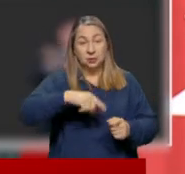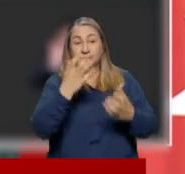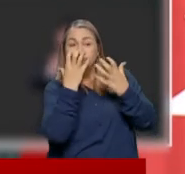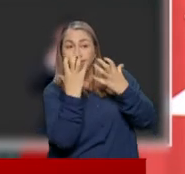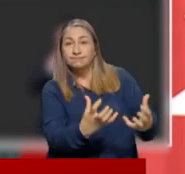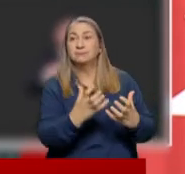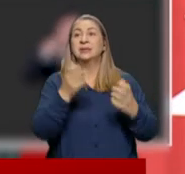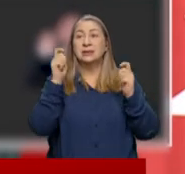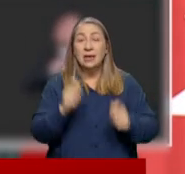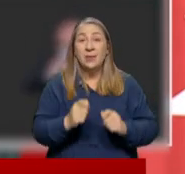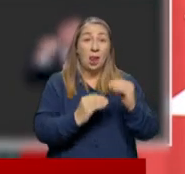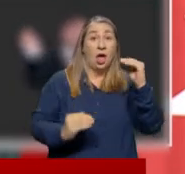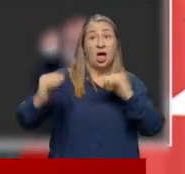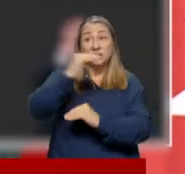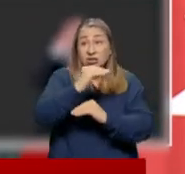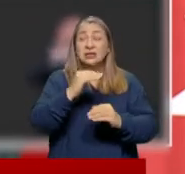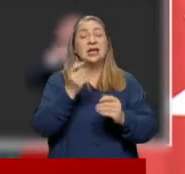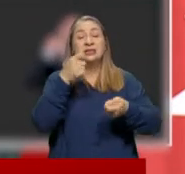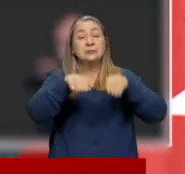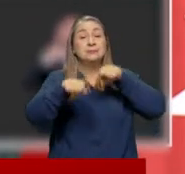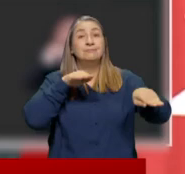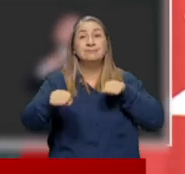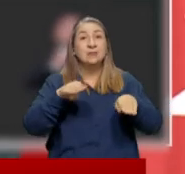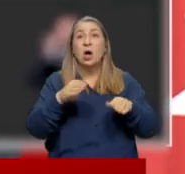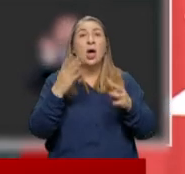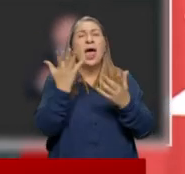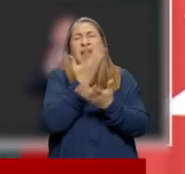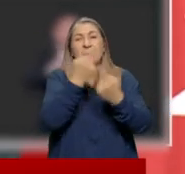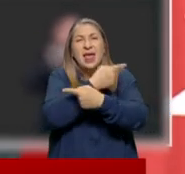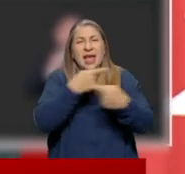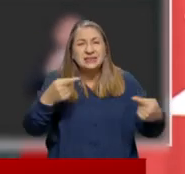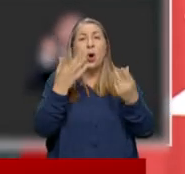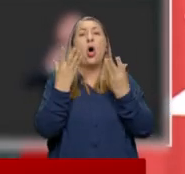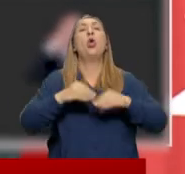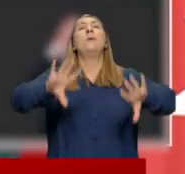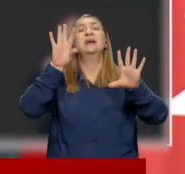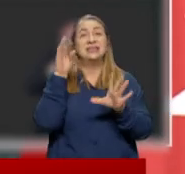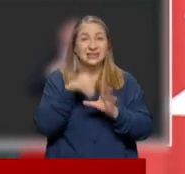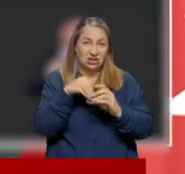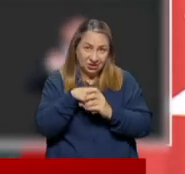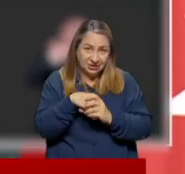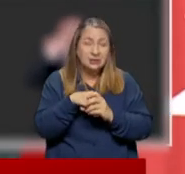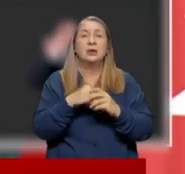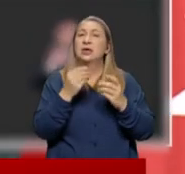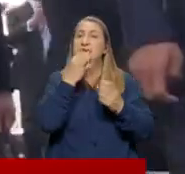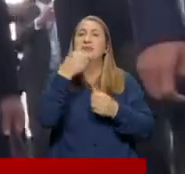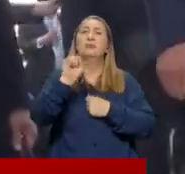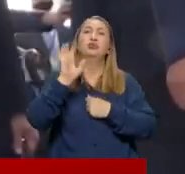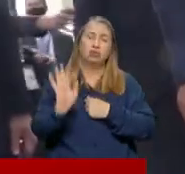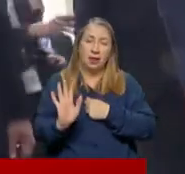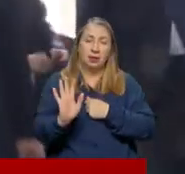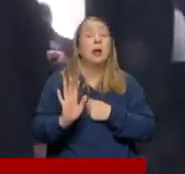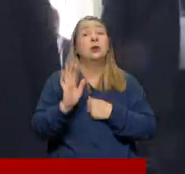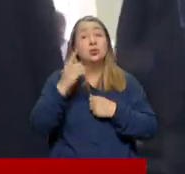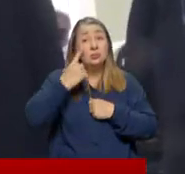gözetecek yapılan artışın istihdam da herhangi bir olumsuz etkiye yol açmasına da Meydan verilmeyecektir